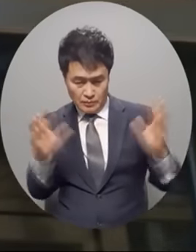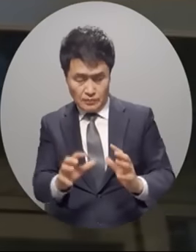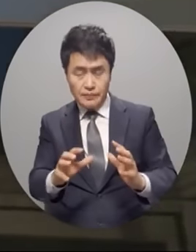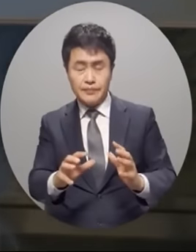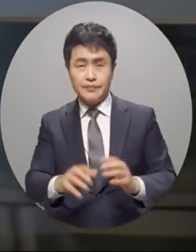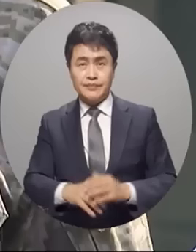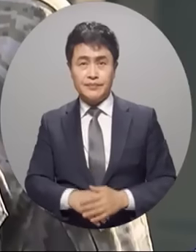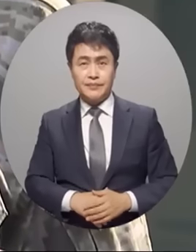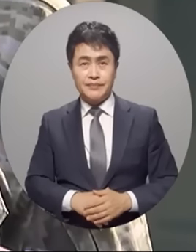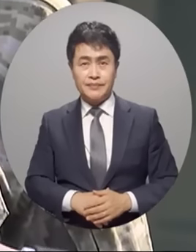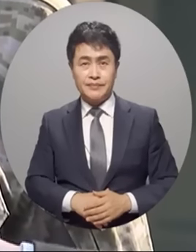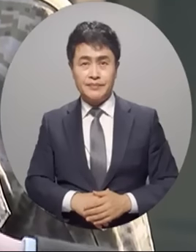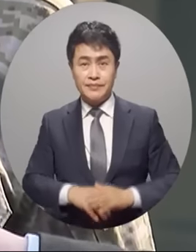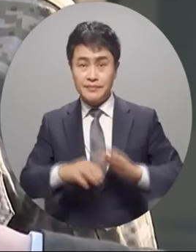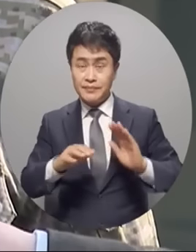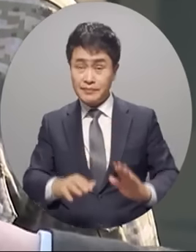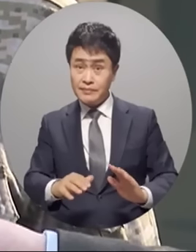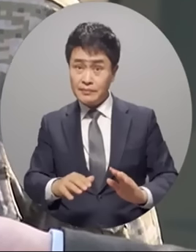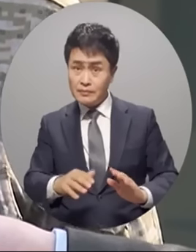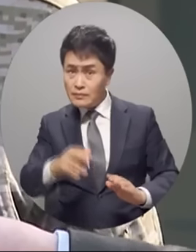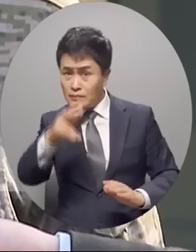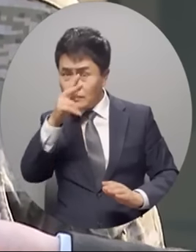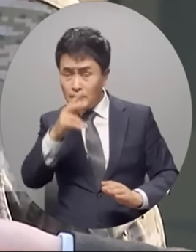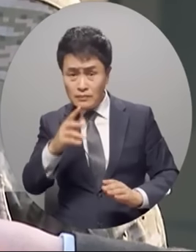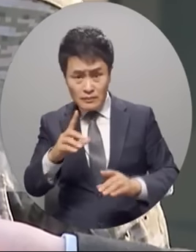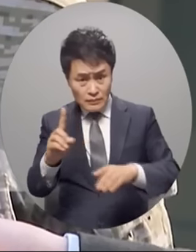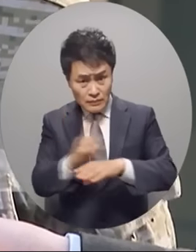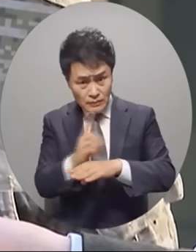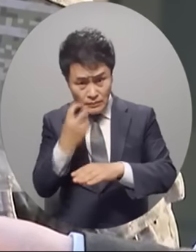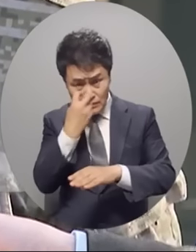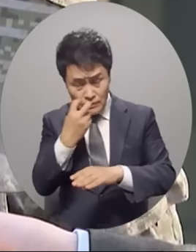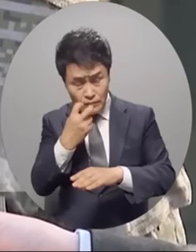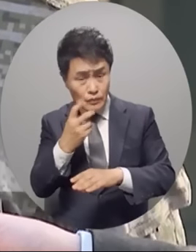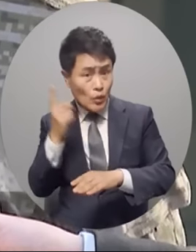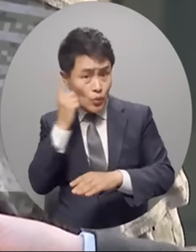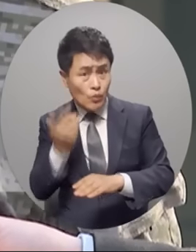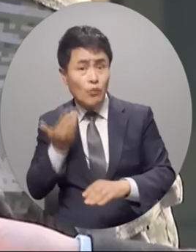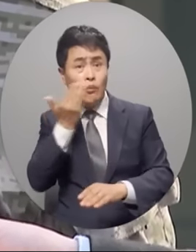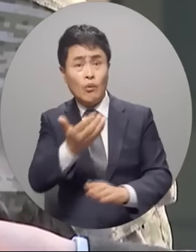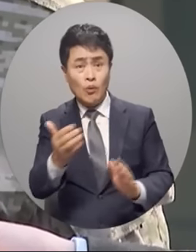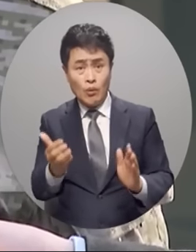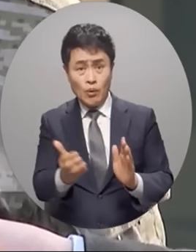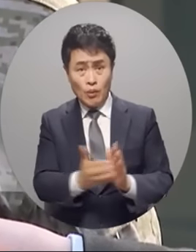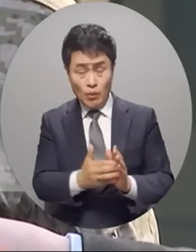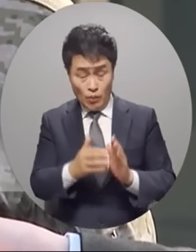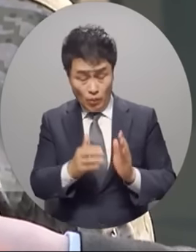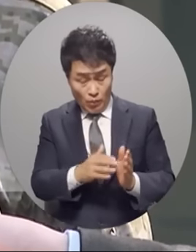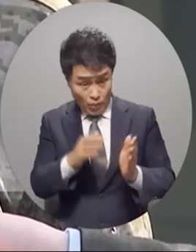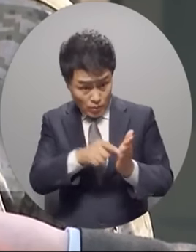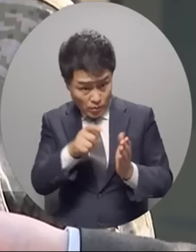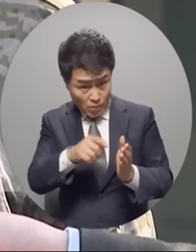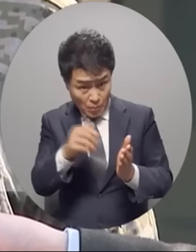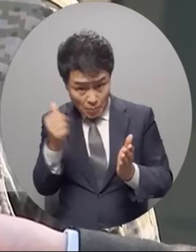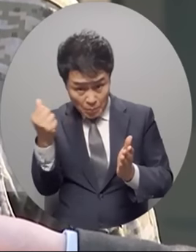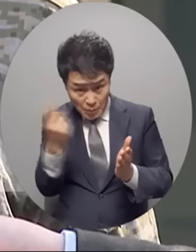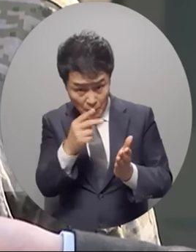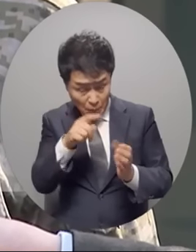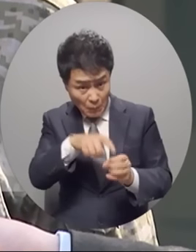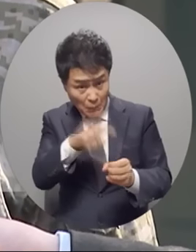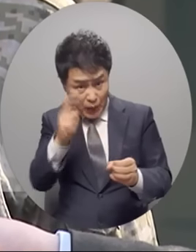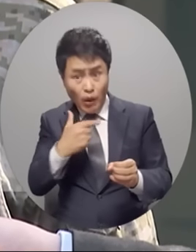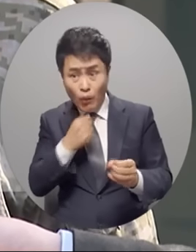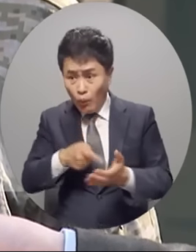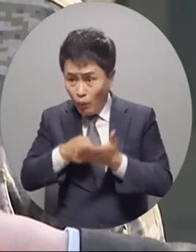알려졌습니다. 지난달에는 경찰 디지털 포렌식 센터에 휴대전화를 넘기고 잠금 해제를 요청했지만 비밀번호는